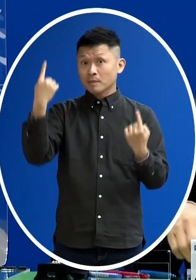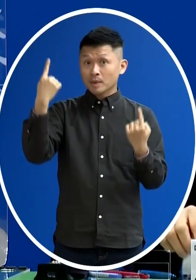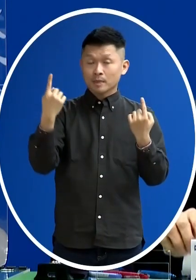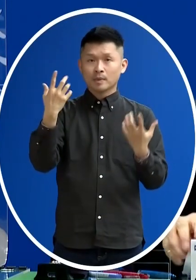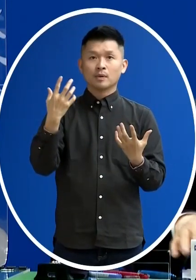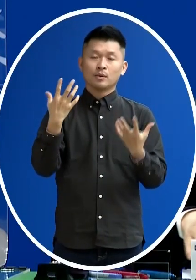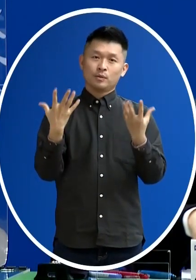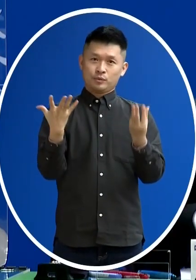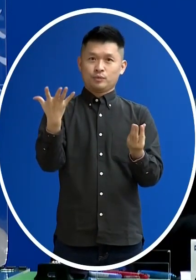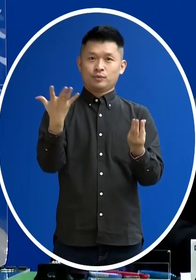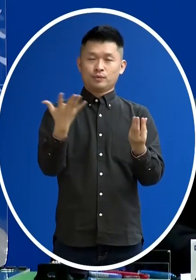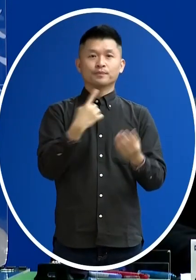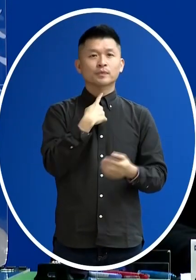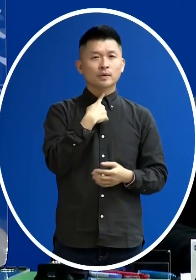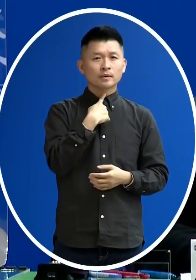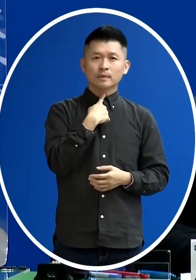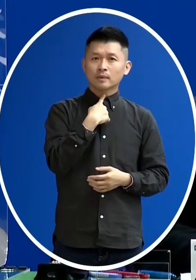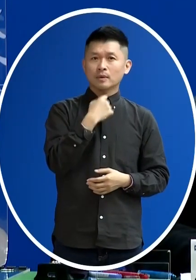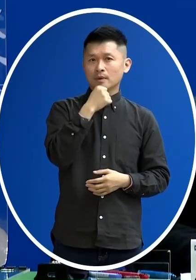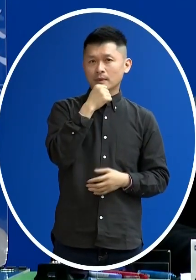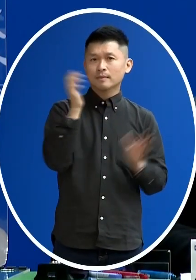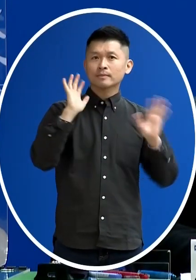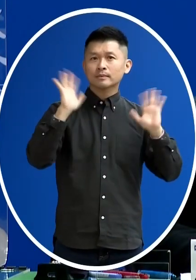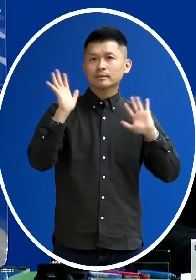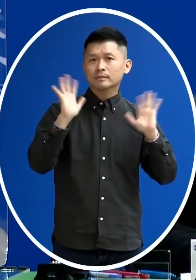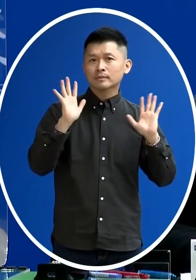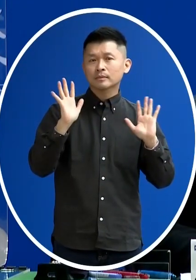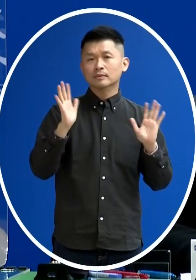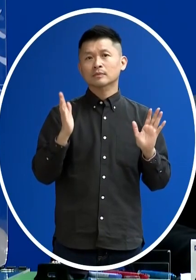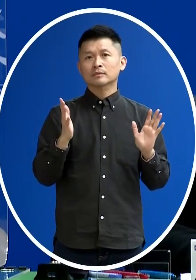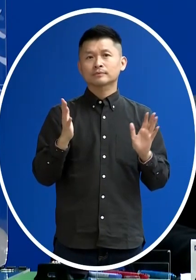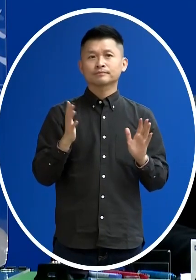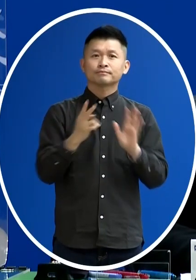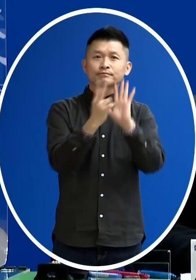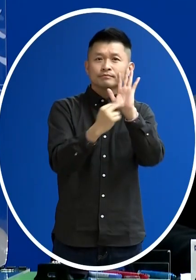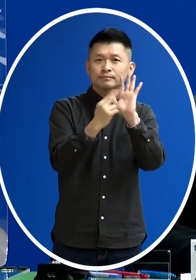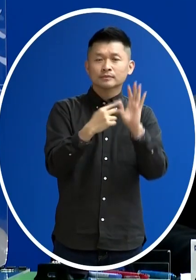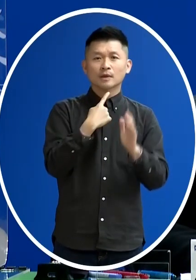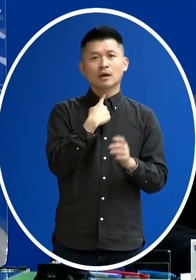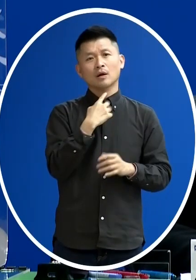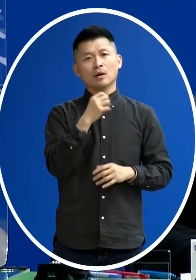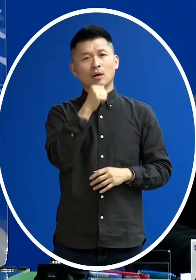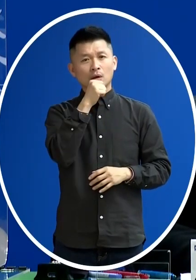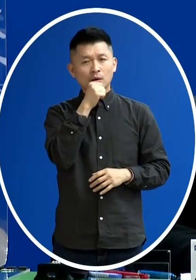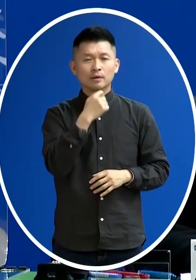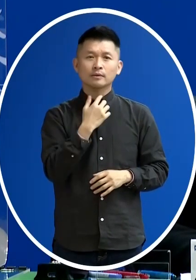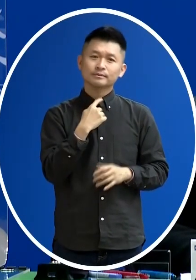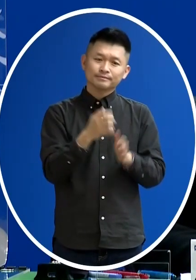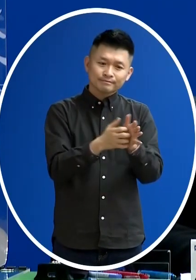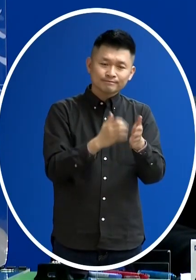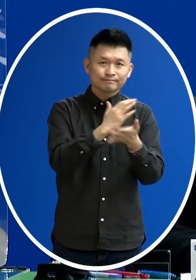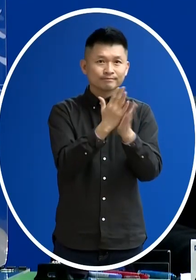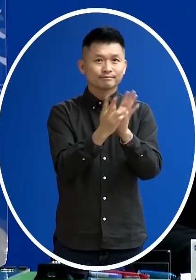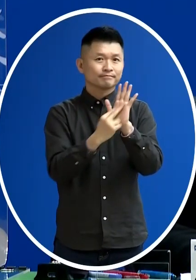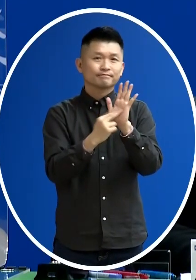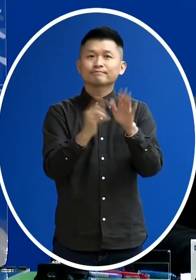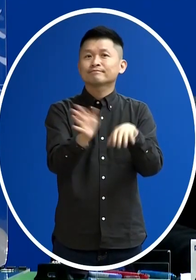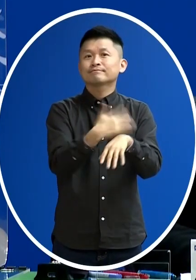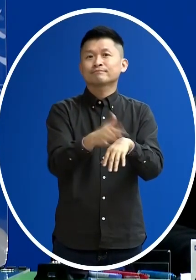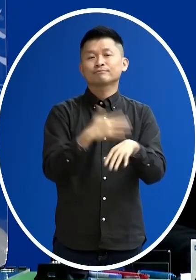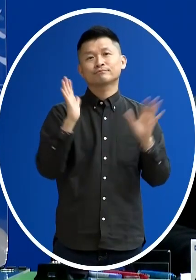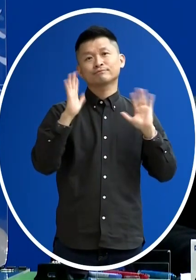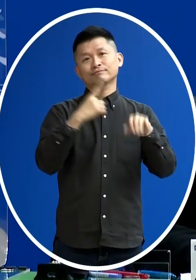点点尤其是喉咙的症状，可能是小朋友比较不会去主动的描述喉咙有什么样的不舒服，这个也是跟小朋友的